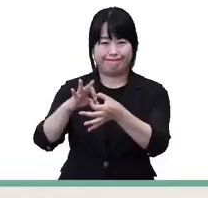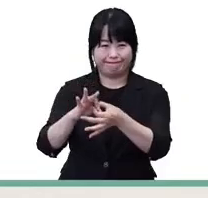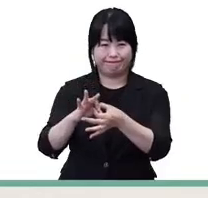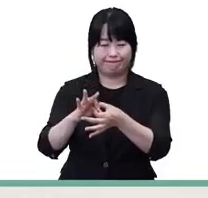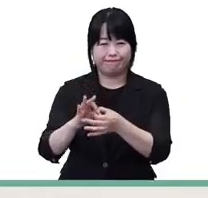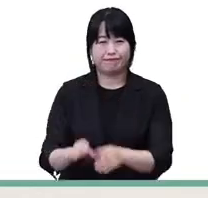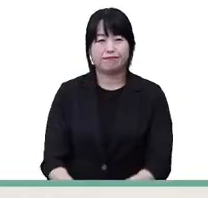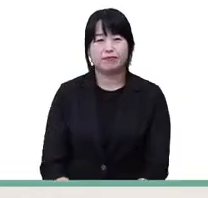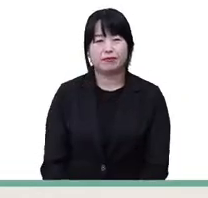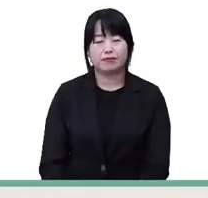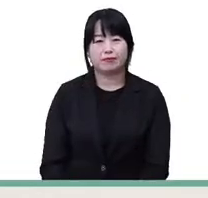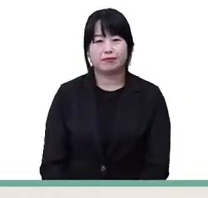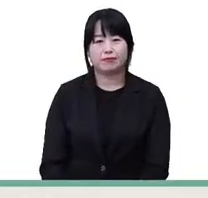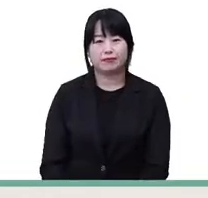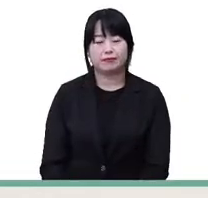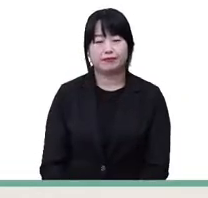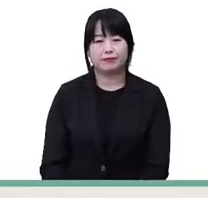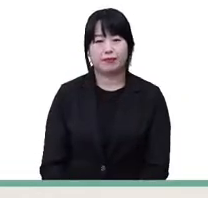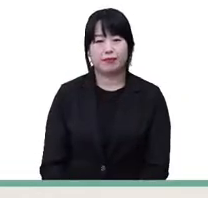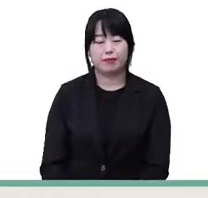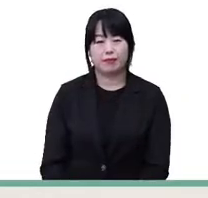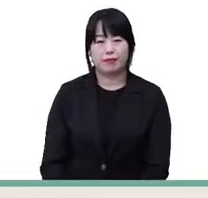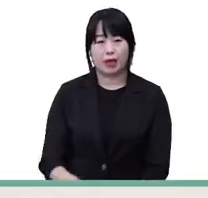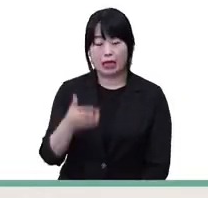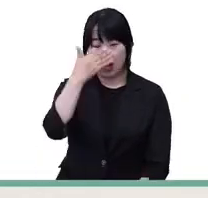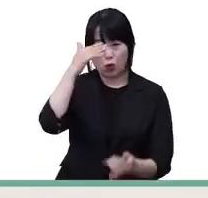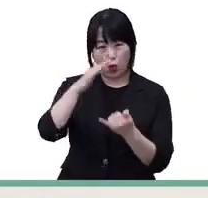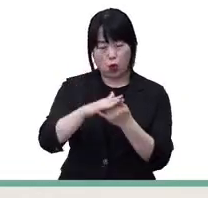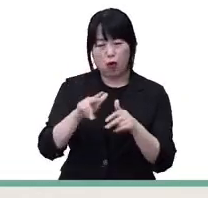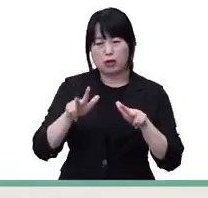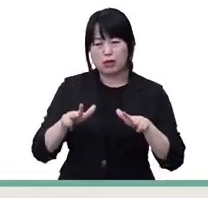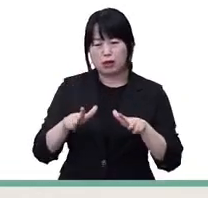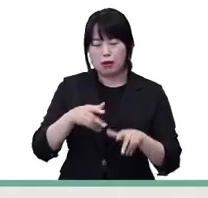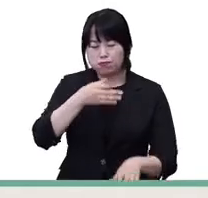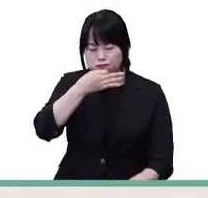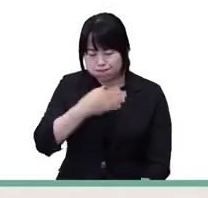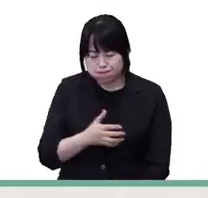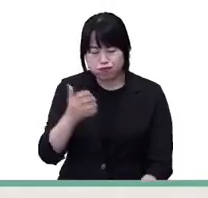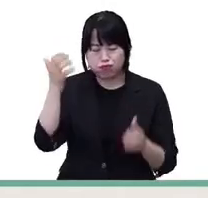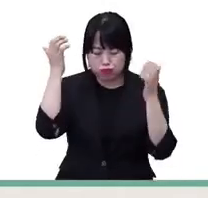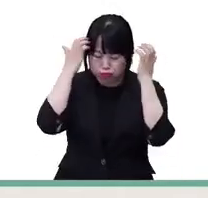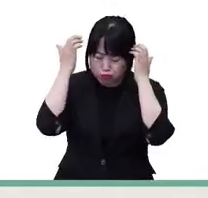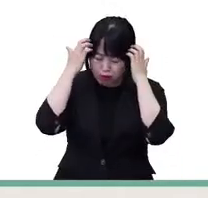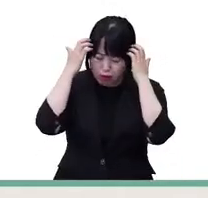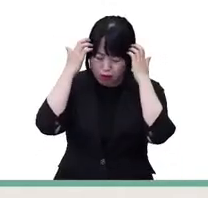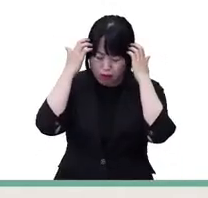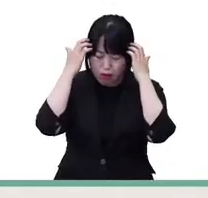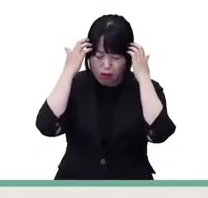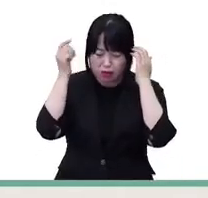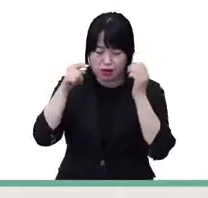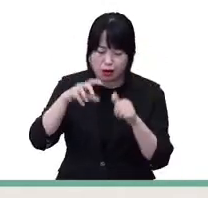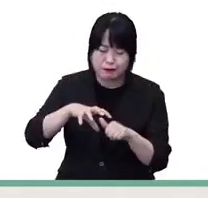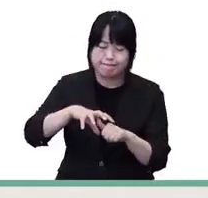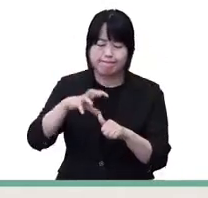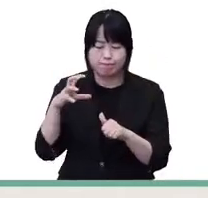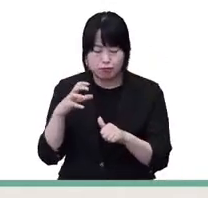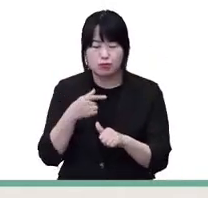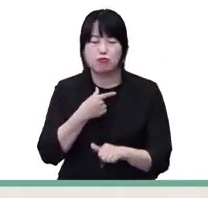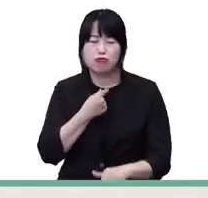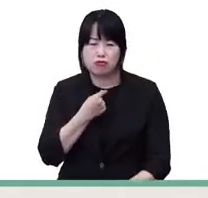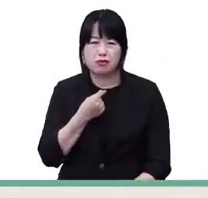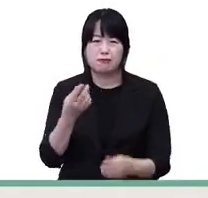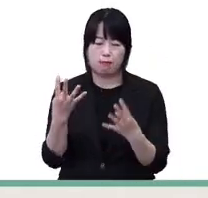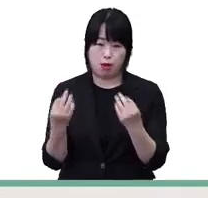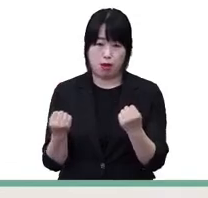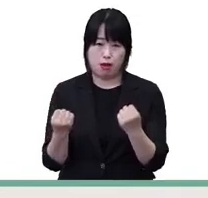보면 아이들이 가장 많이 표현하는 거는 지금 당장 너무 고통스러워서 고통에서 벗어나려고 하는 부분들이